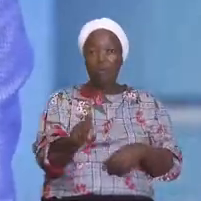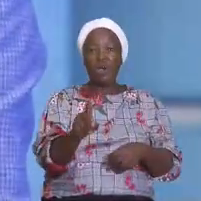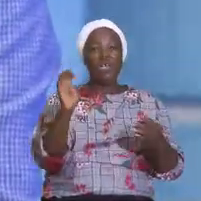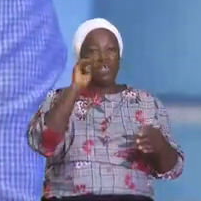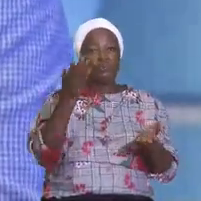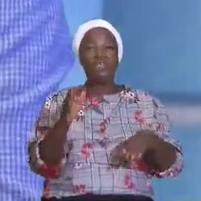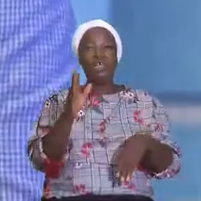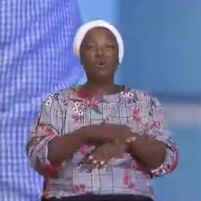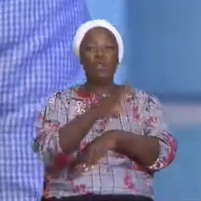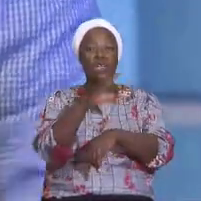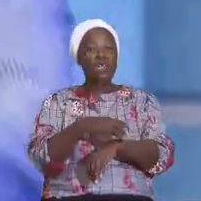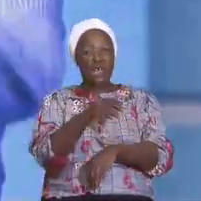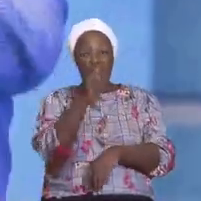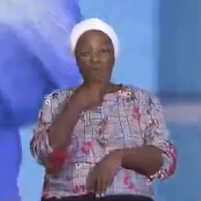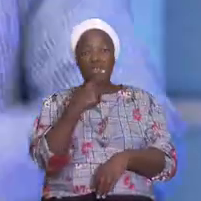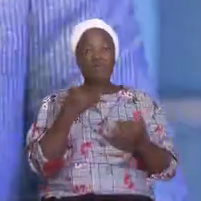était en lui